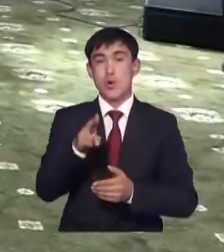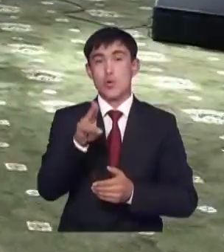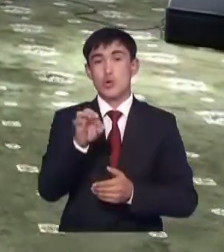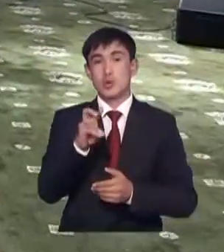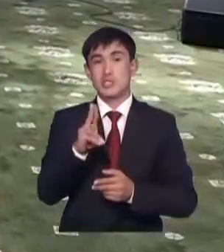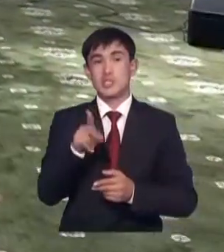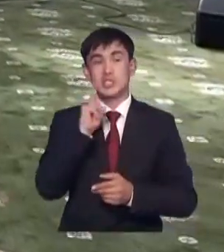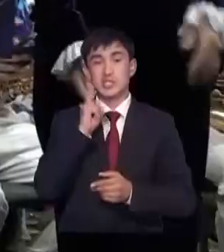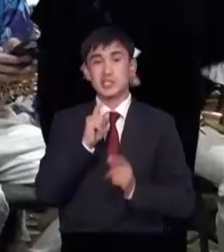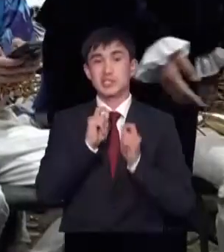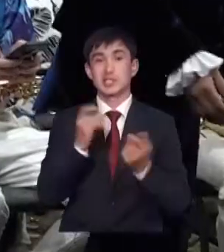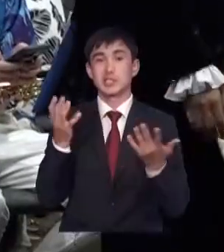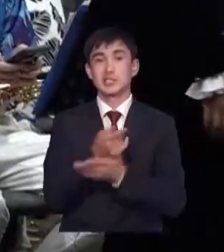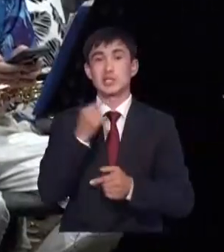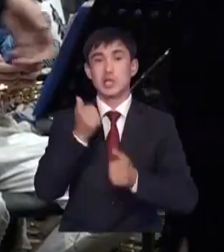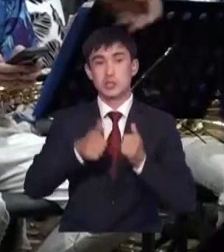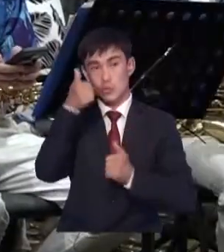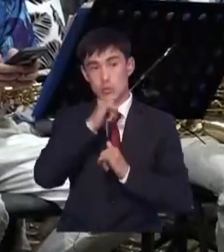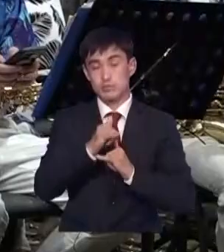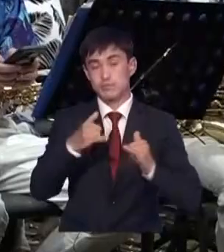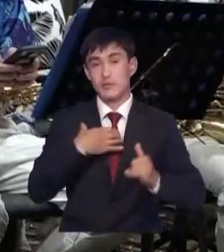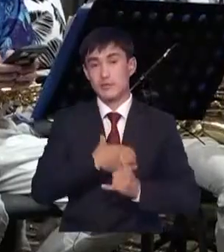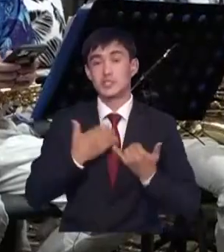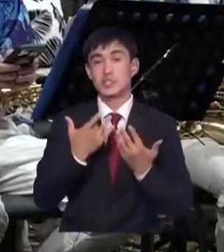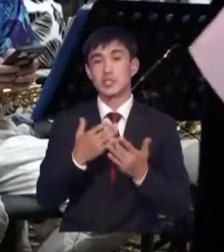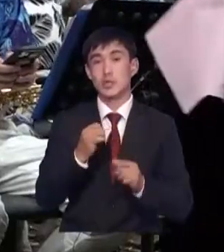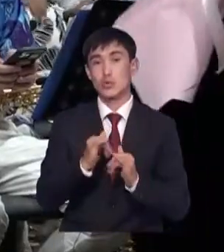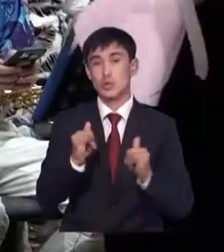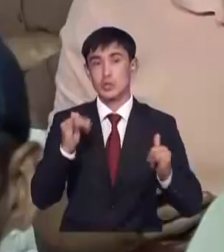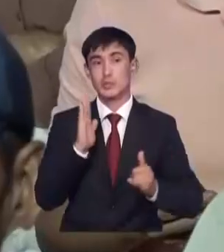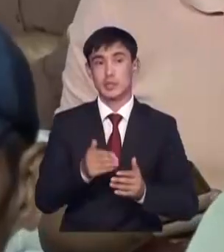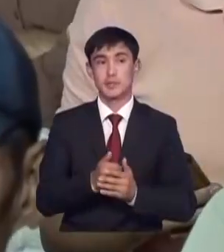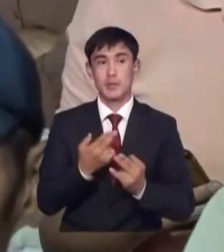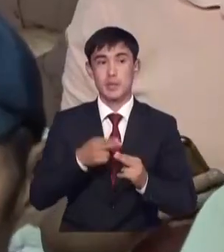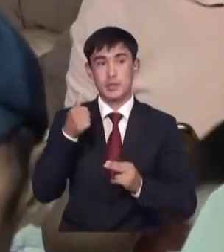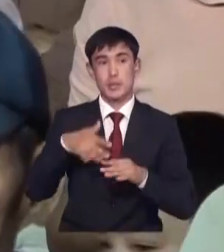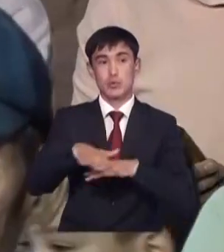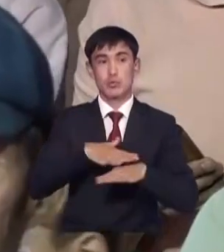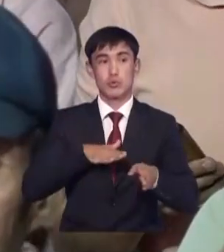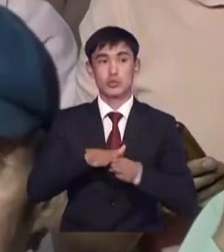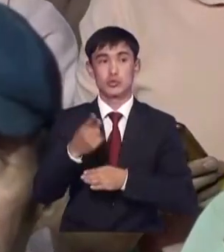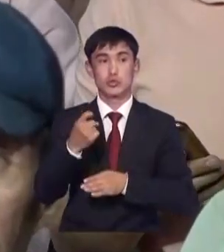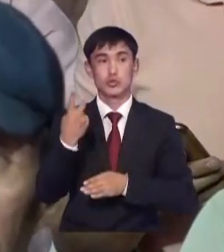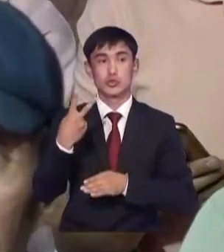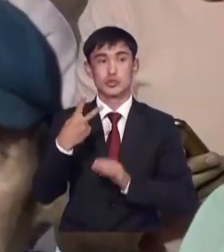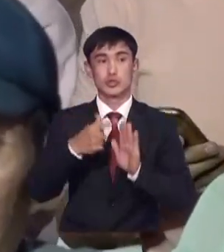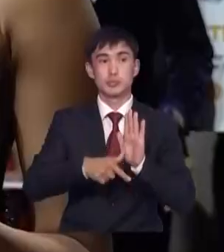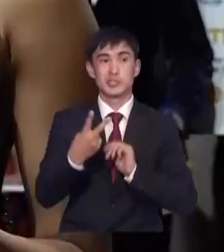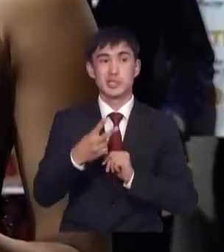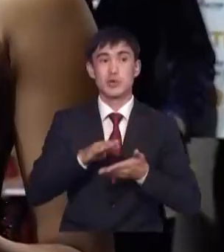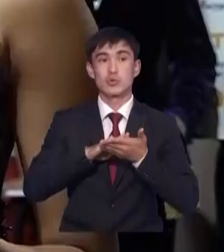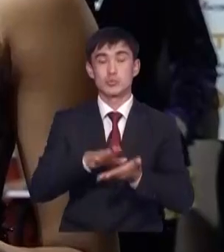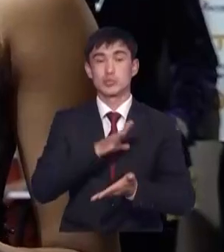Жыл өткен сайын маңызы артып, қатысушыларға қойылар талап шарттар да күрделеніп келеді. Биыл өңір бойынша 172 өтінім түсіпті.